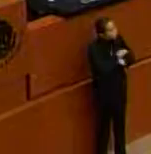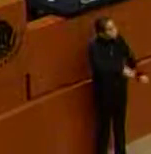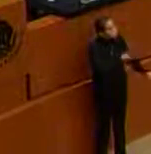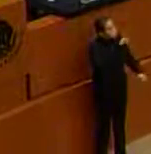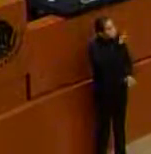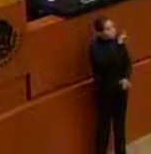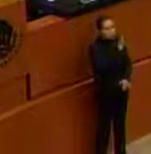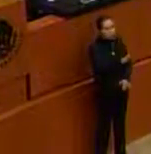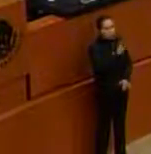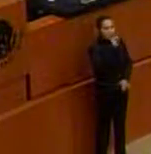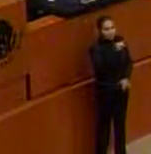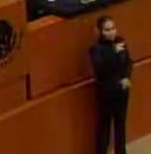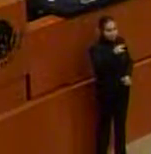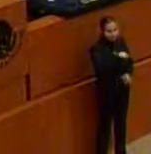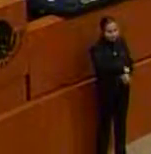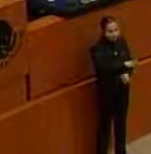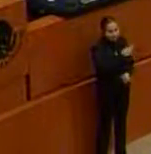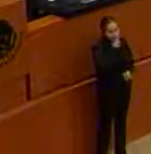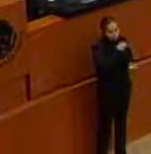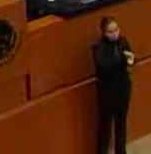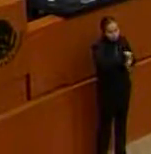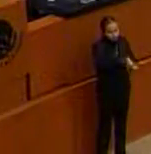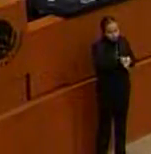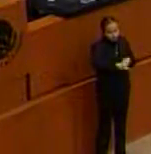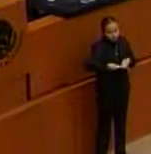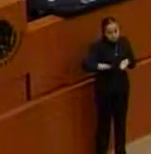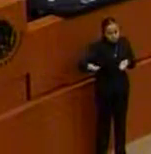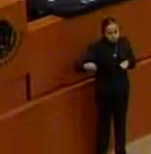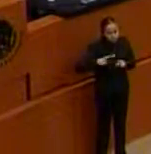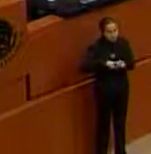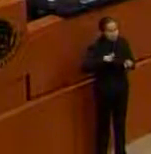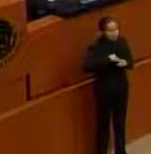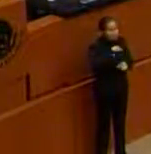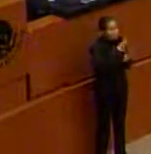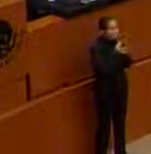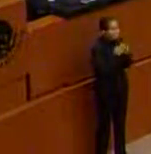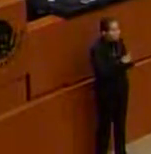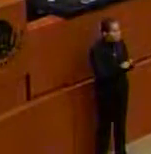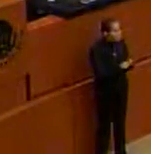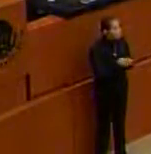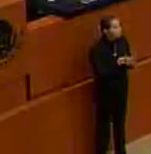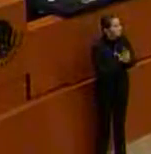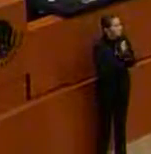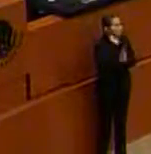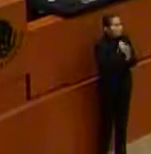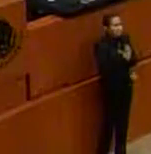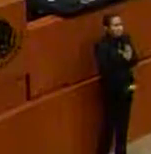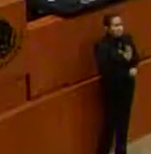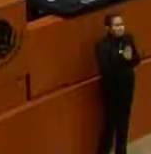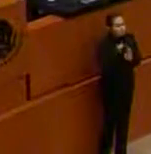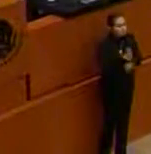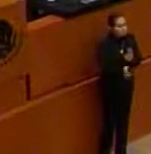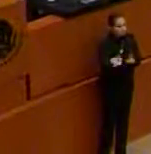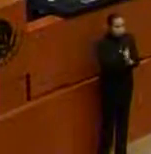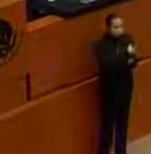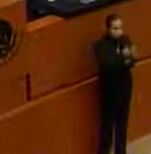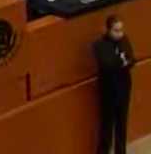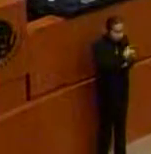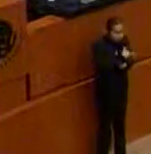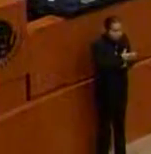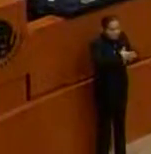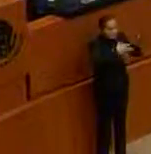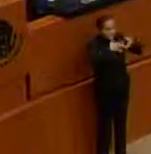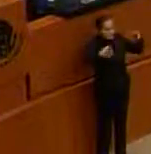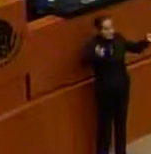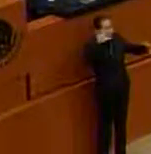distribuons sous la forme de petits stickers et aussi sous la forme de grands drapeaux pour mettre sur les balcons ou les fenêtres.